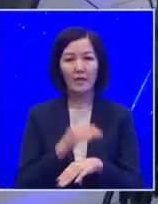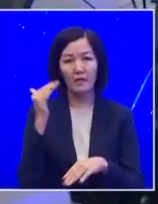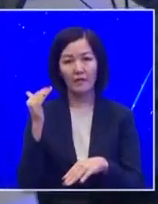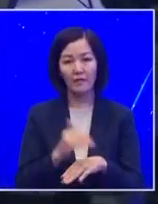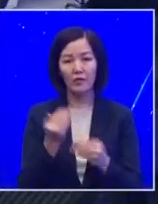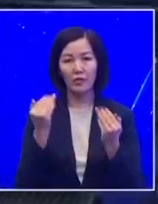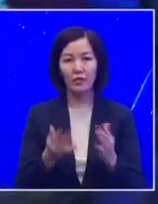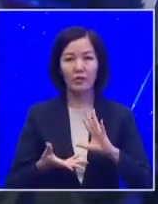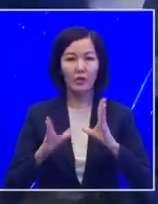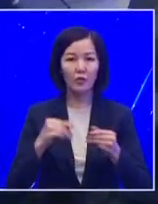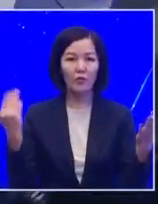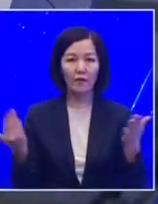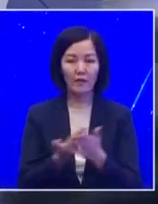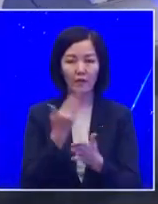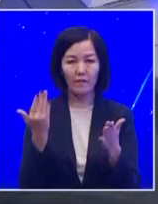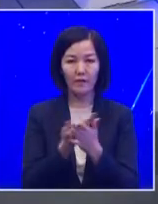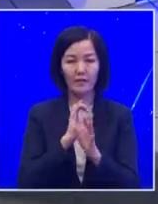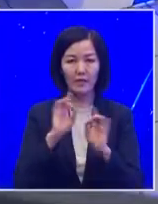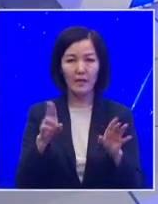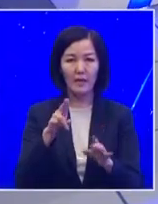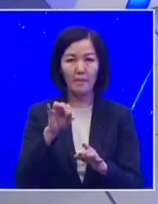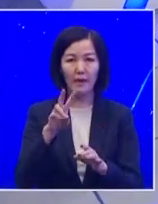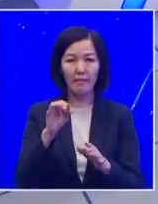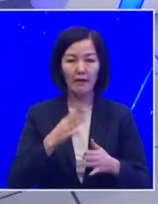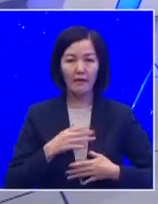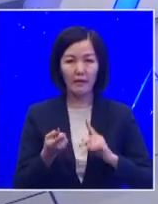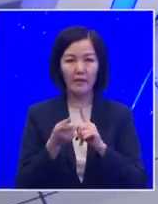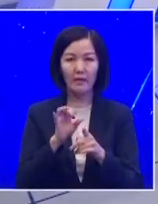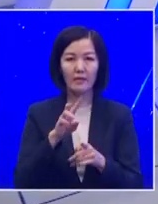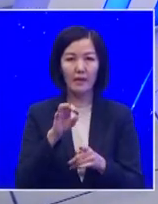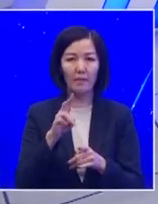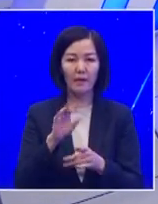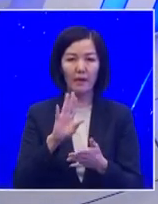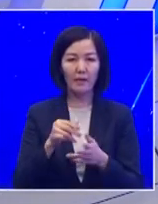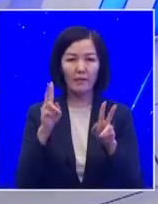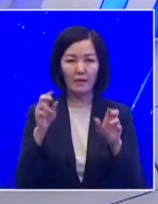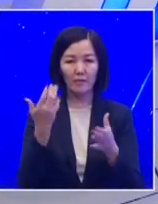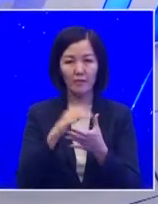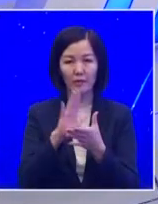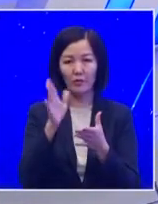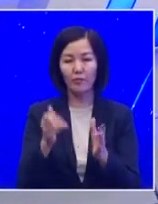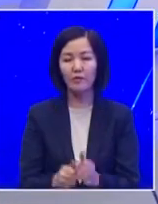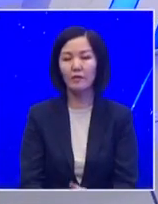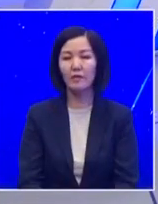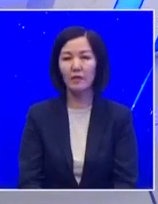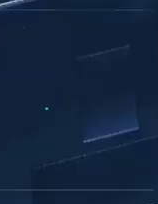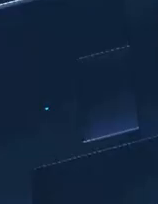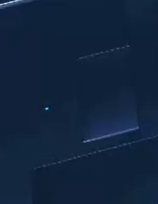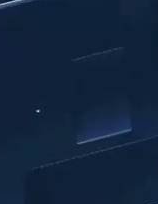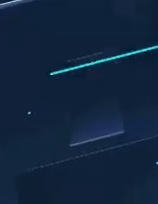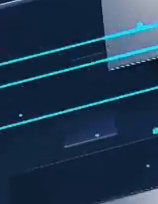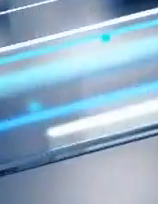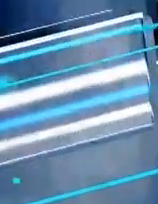Здравствуйте! На телеканале ЖТСУ «Время новостей» в студии Пана Усимбекова. Судоперевод Айгуль Стамбековой. Сегодня в выпуске.